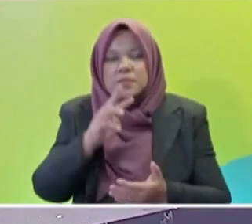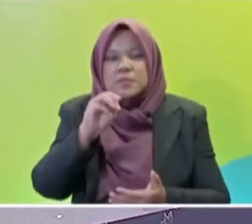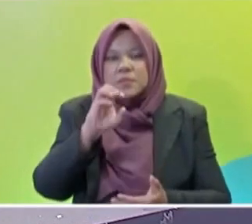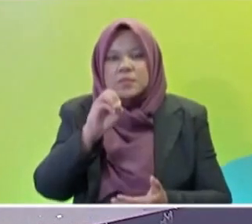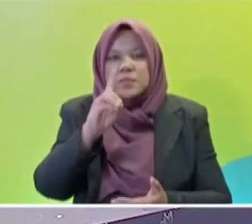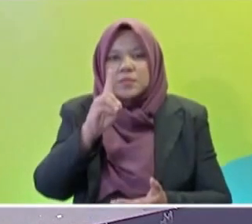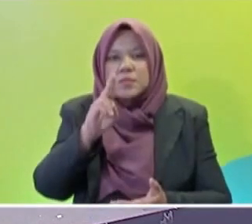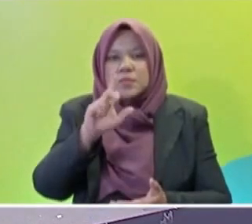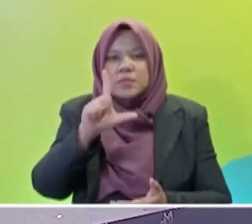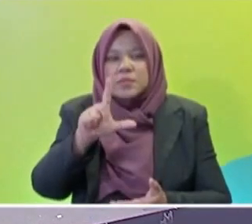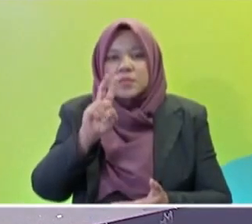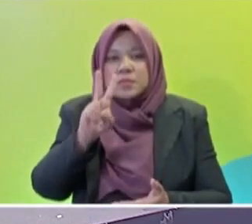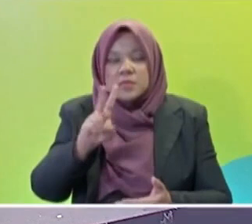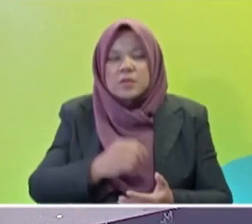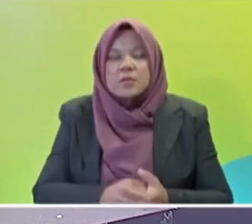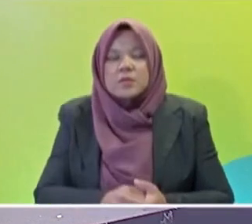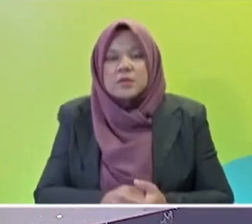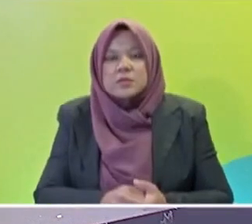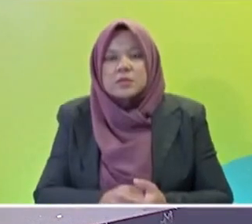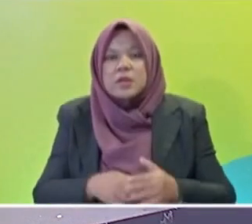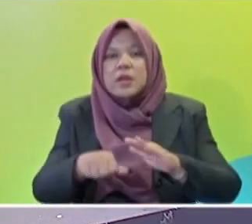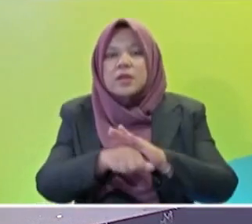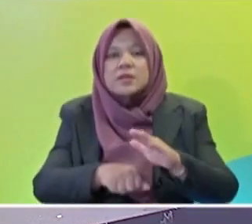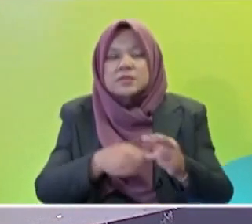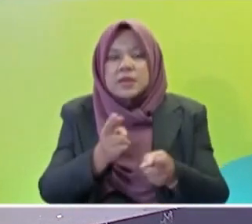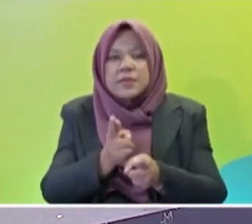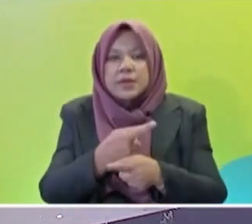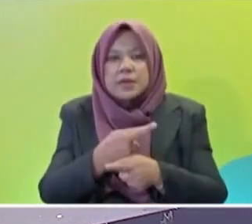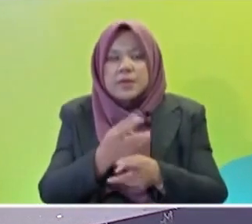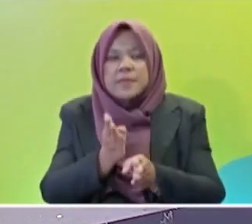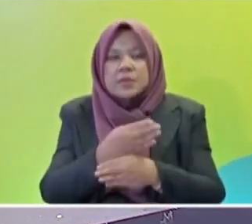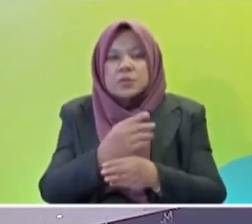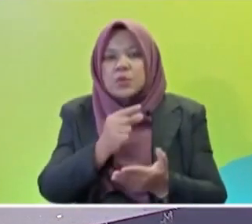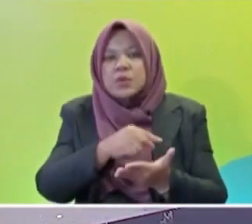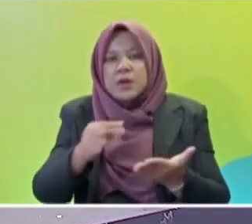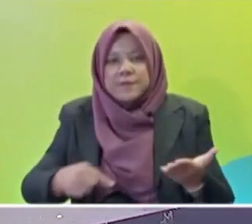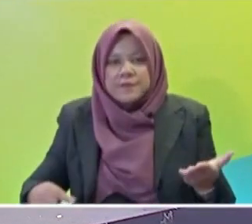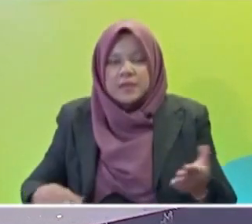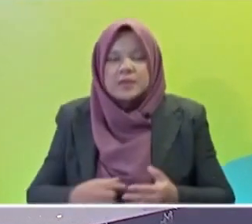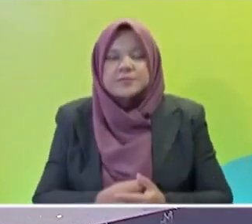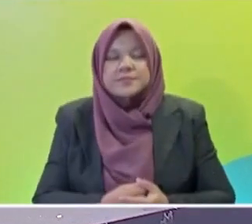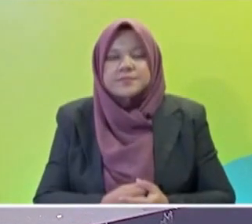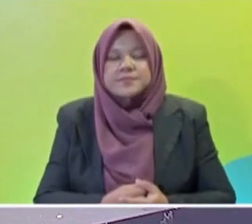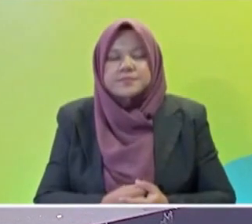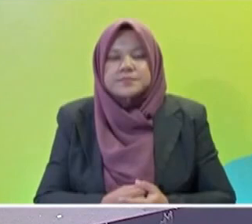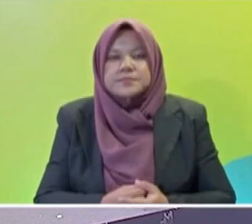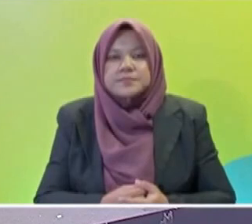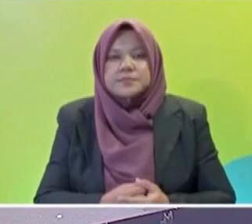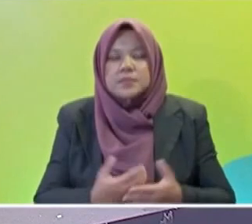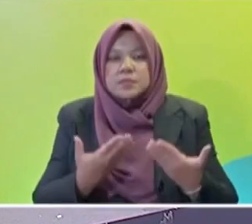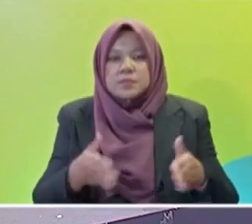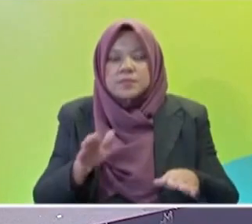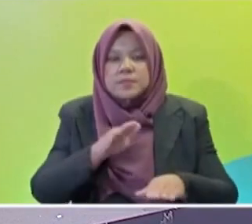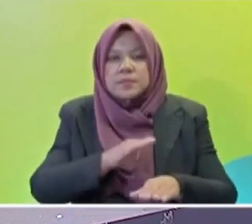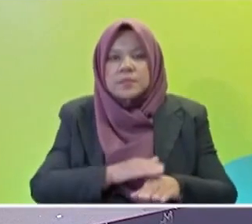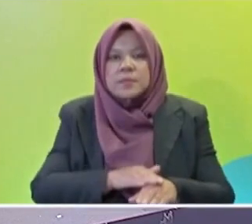yang pertama mode 2 ini adalah modus bentuk grafik lah sentuh